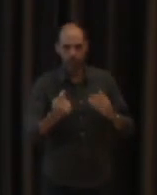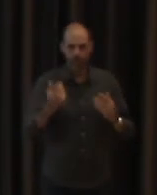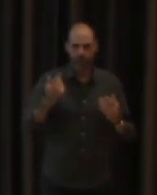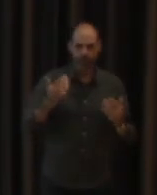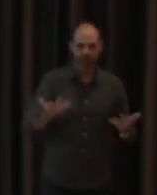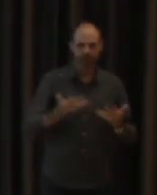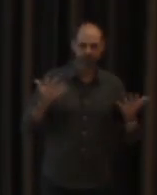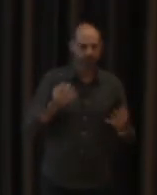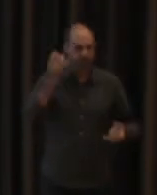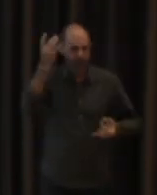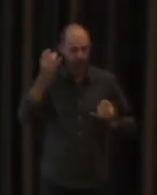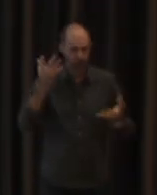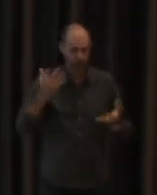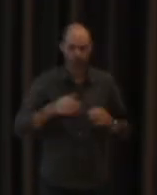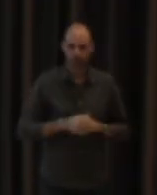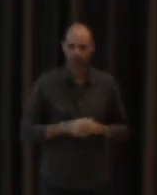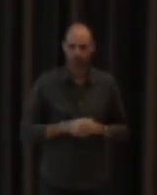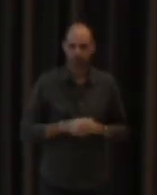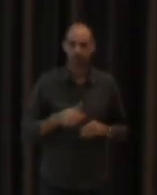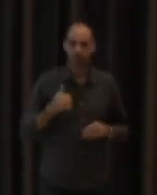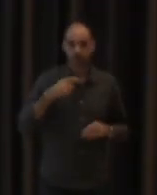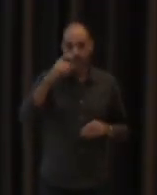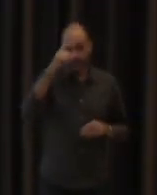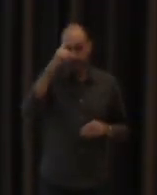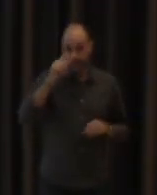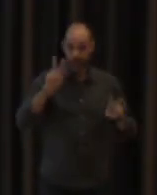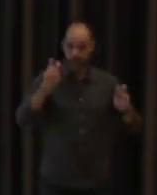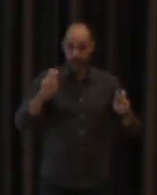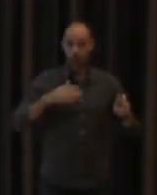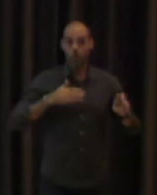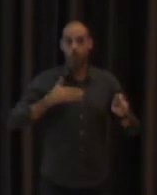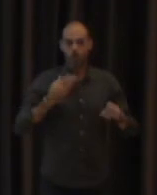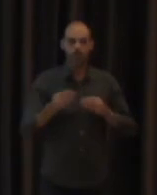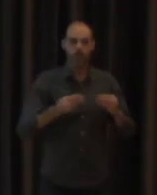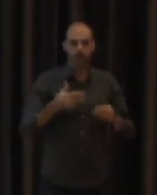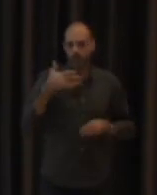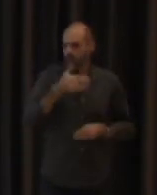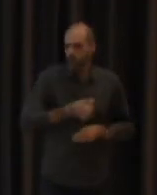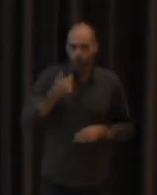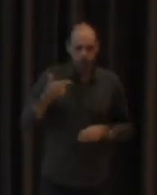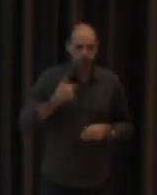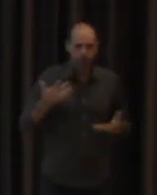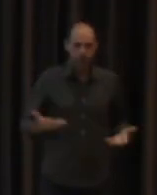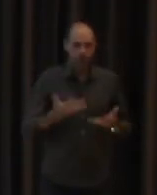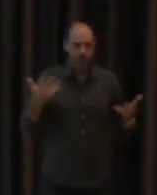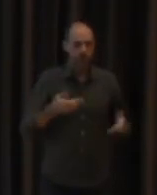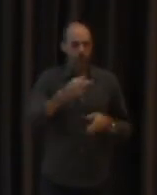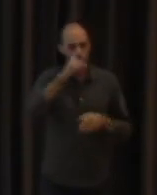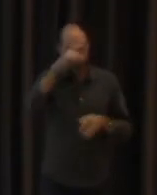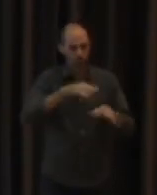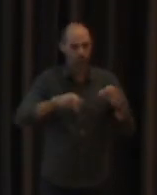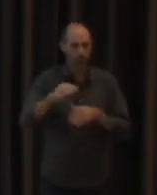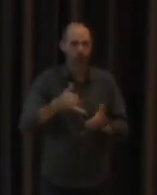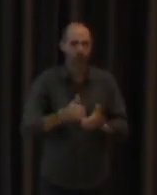lleuger, capritxós. Per això podríem haver titulat aquesta presentació la insuportable lleugeresa dels pronoms febles, però